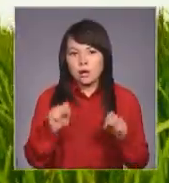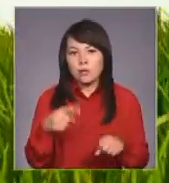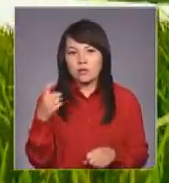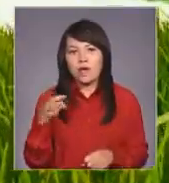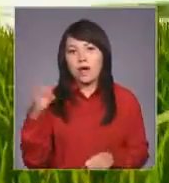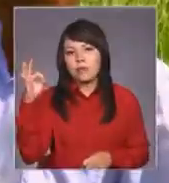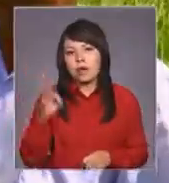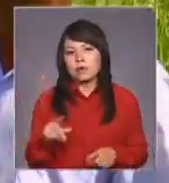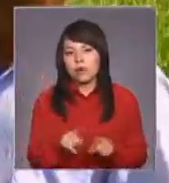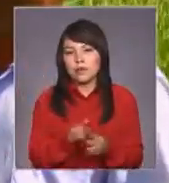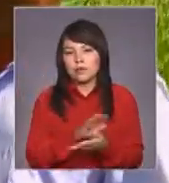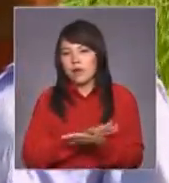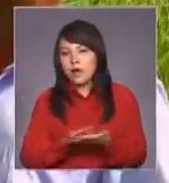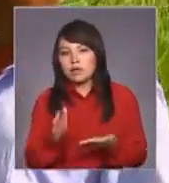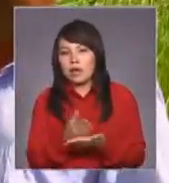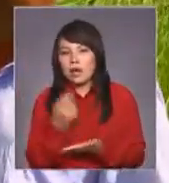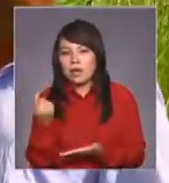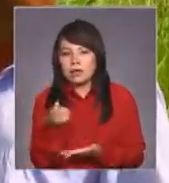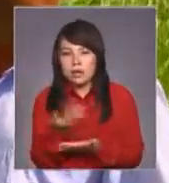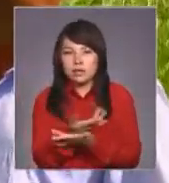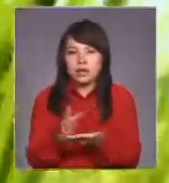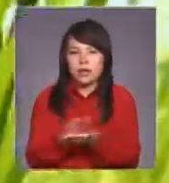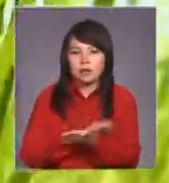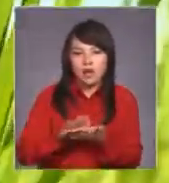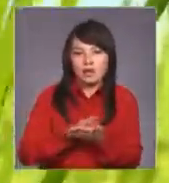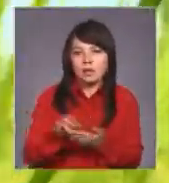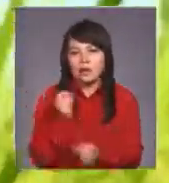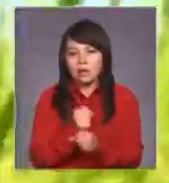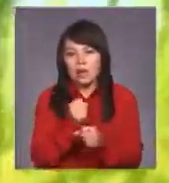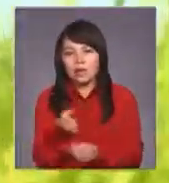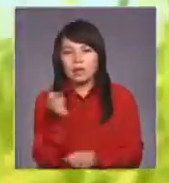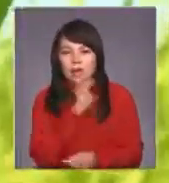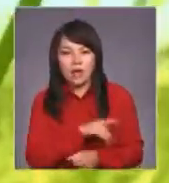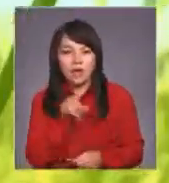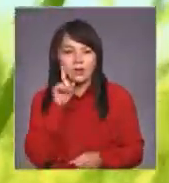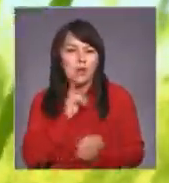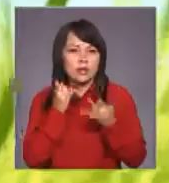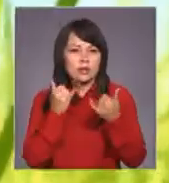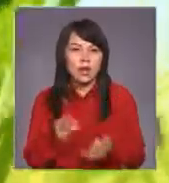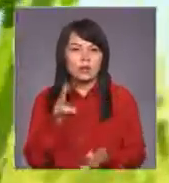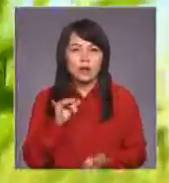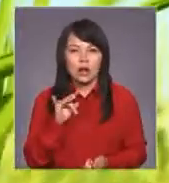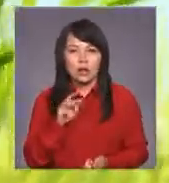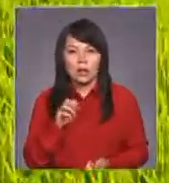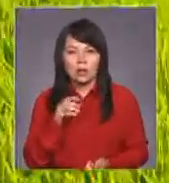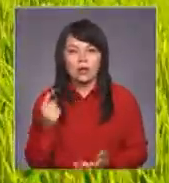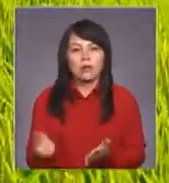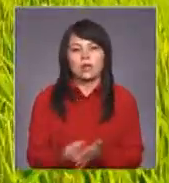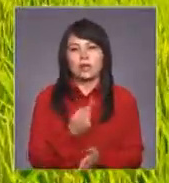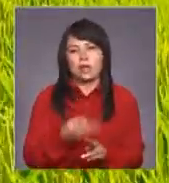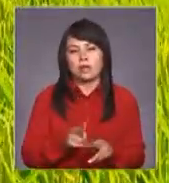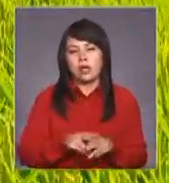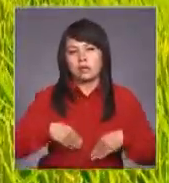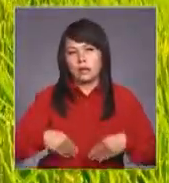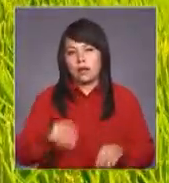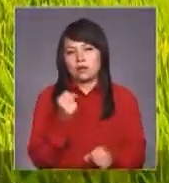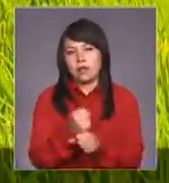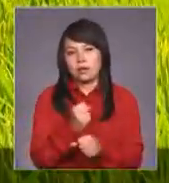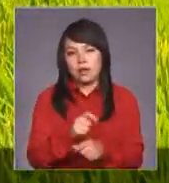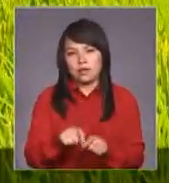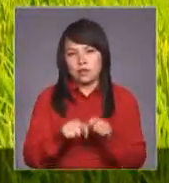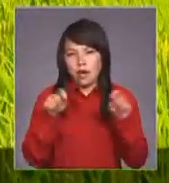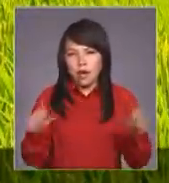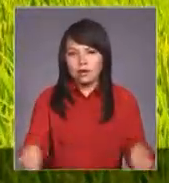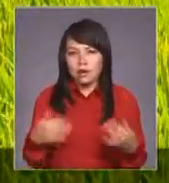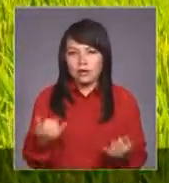100% теп-тегіз етіп, дән себу әдісін аймақ бойынша алғаш қолданғанда осы Нұрманбетовтер болатын. Бір жыл бұрын осы озат